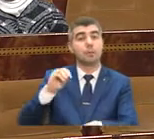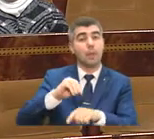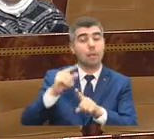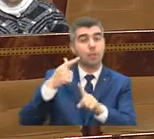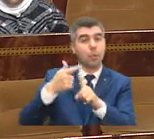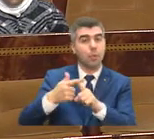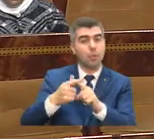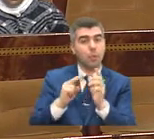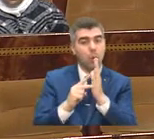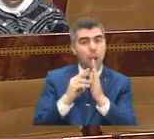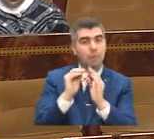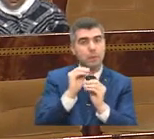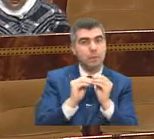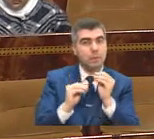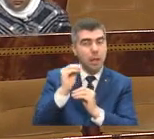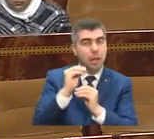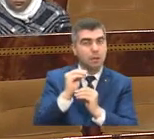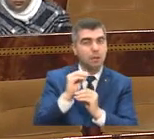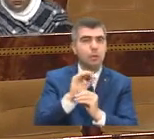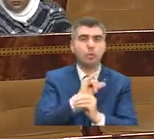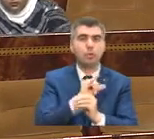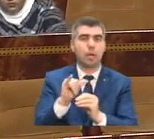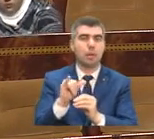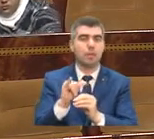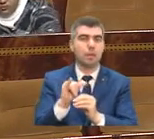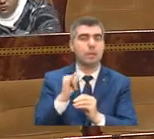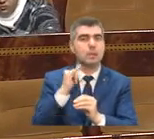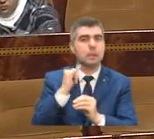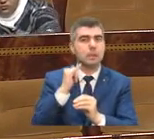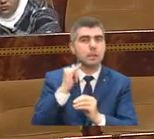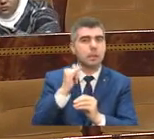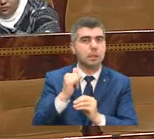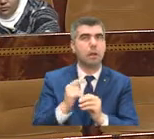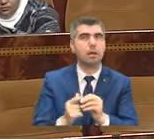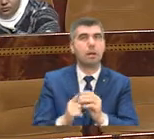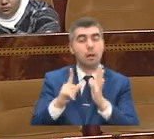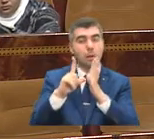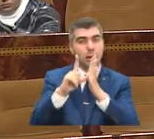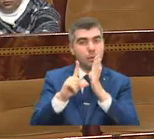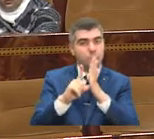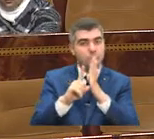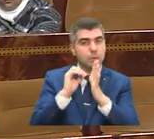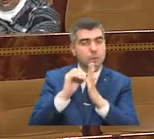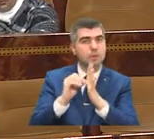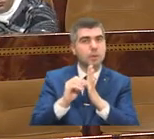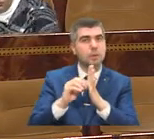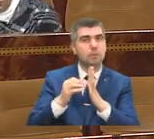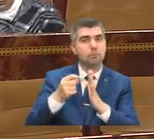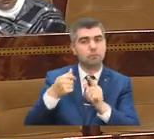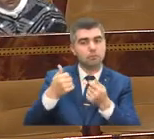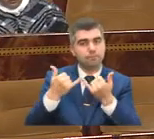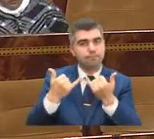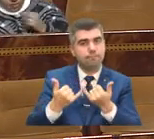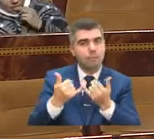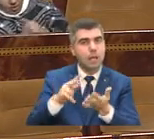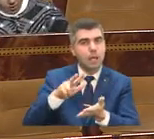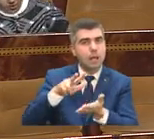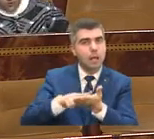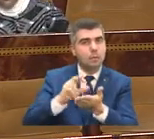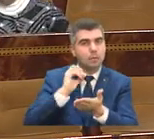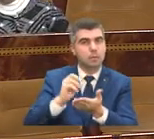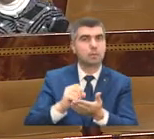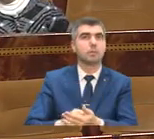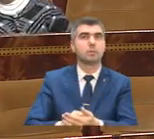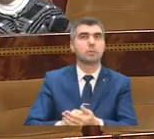للترقي ما بقتش كتستافد منه، بل أكثر من هذا النظام والنظام القانوني المعتمد لهم كنا نقول أن